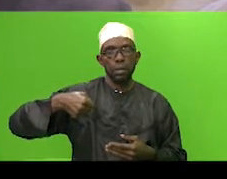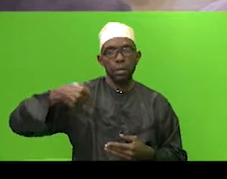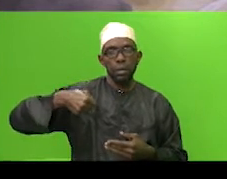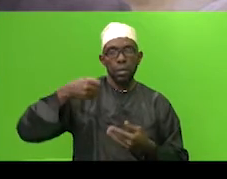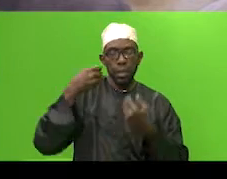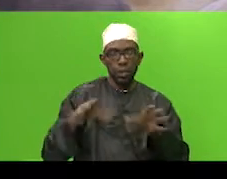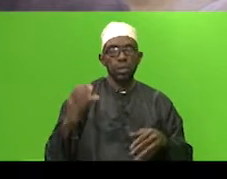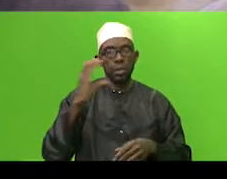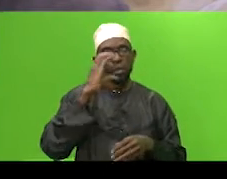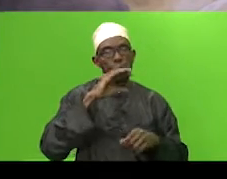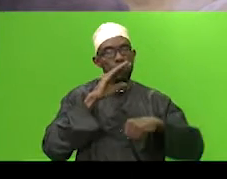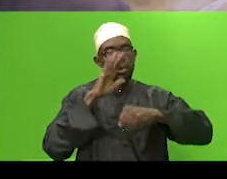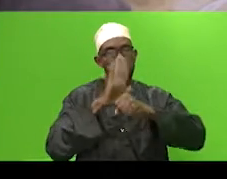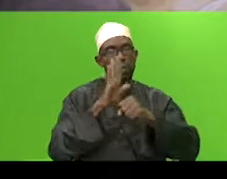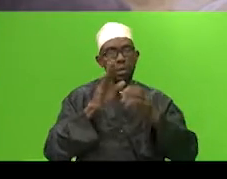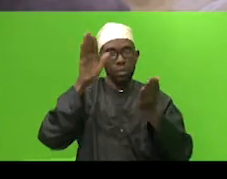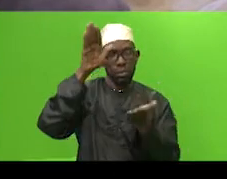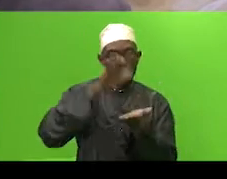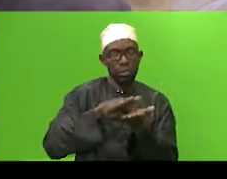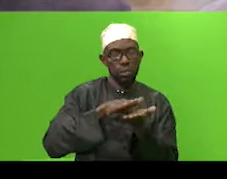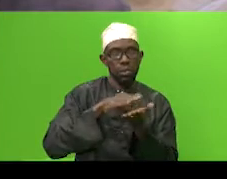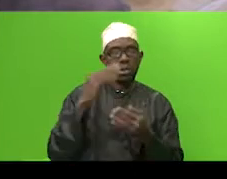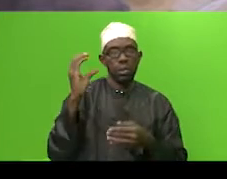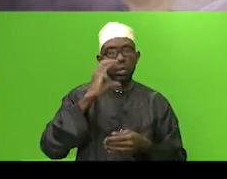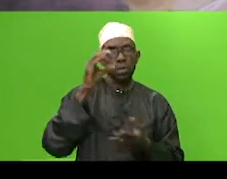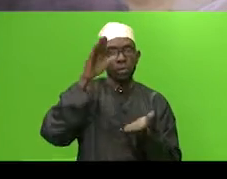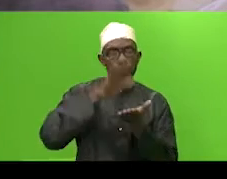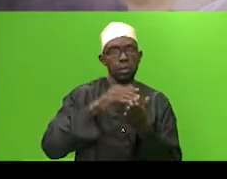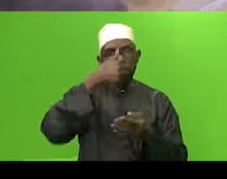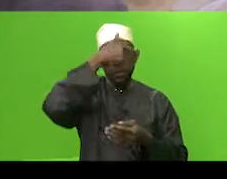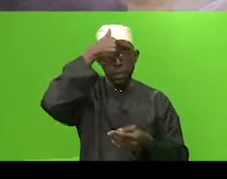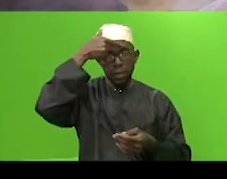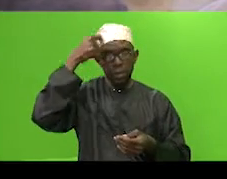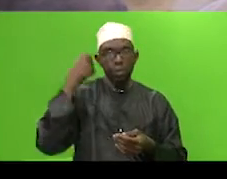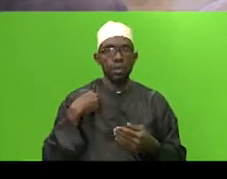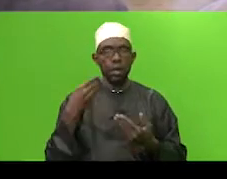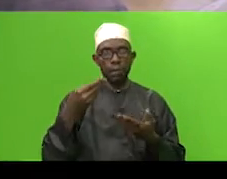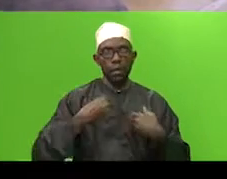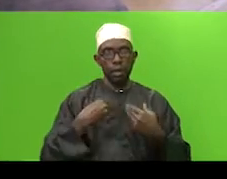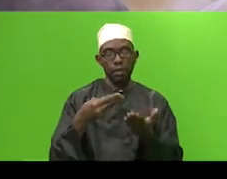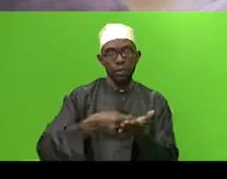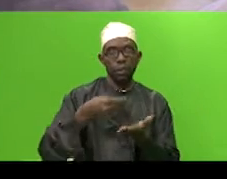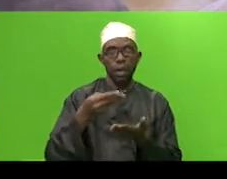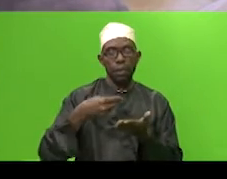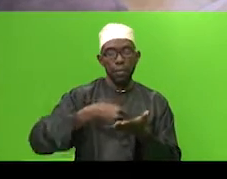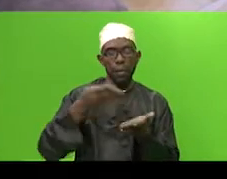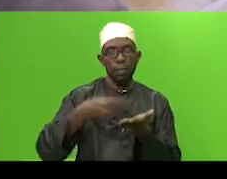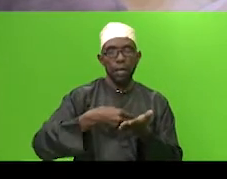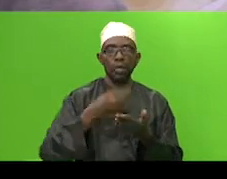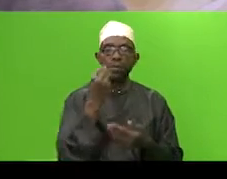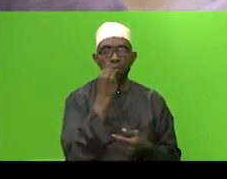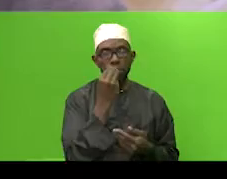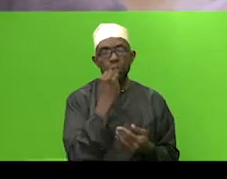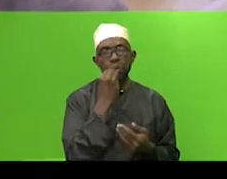customer. Nimepunguka. Jumutu iko tu na pesa ya kununua chakula sina